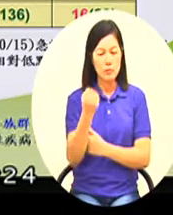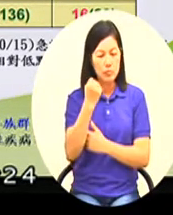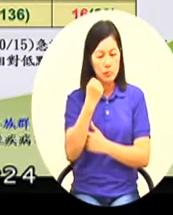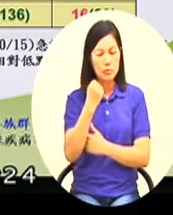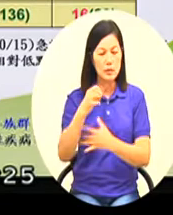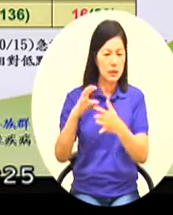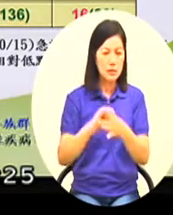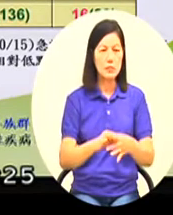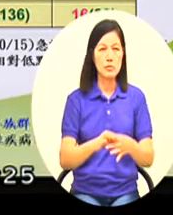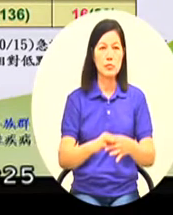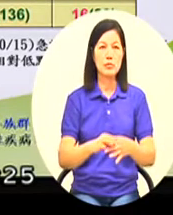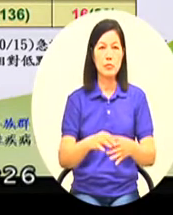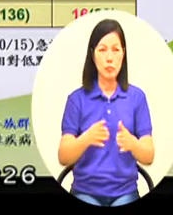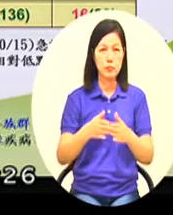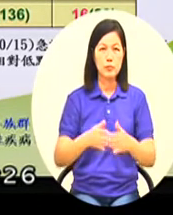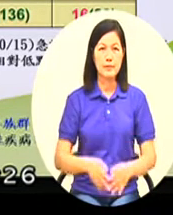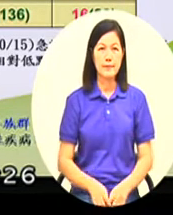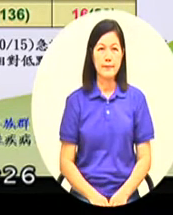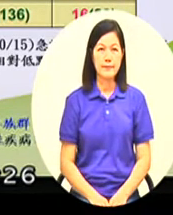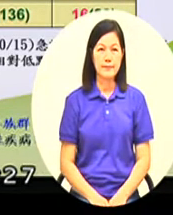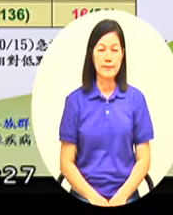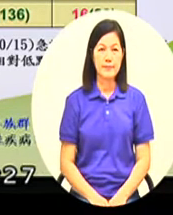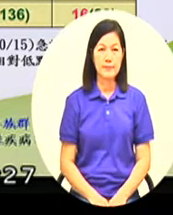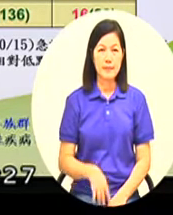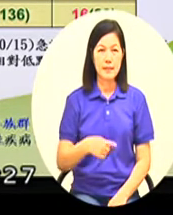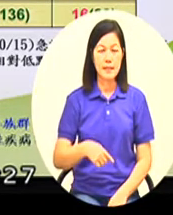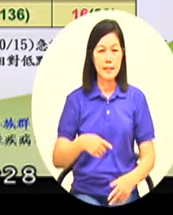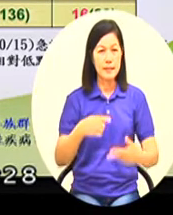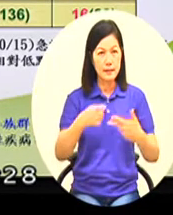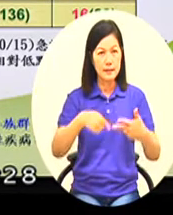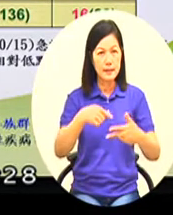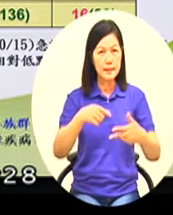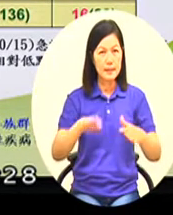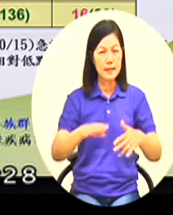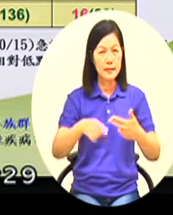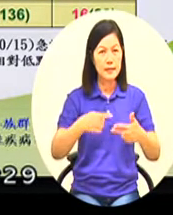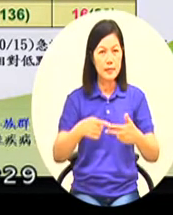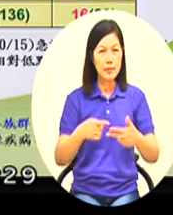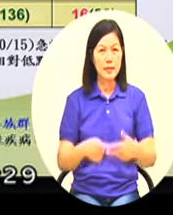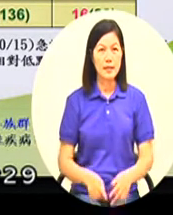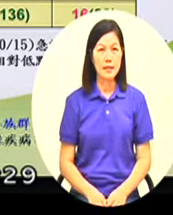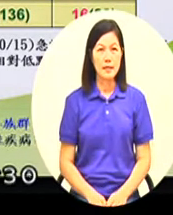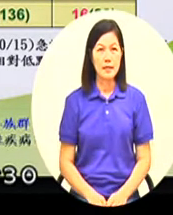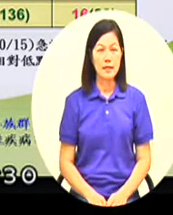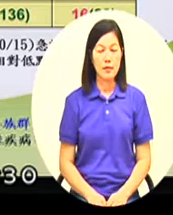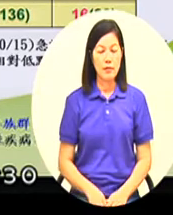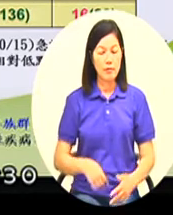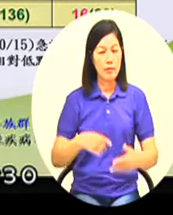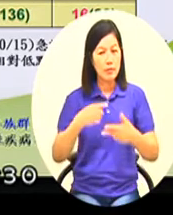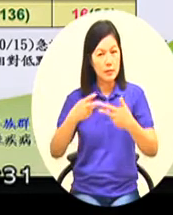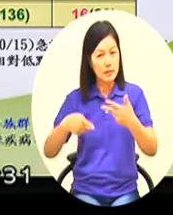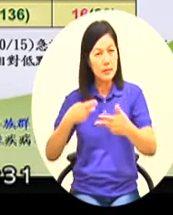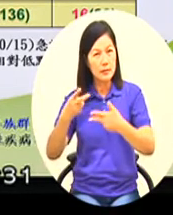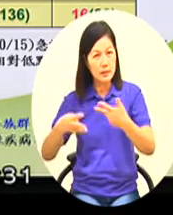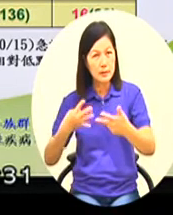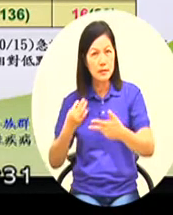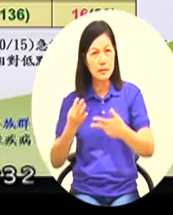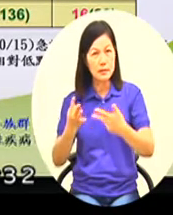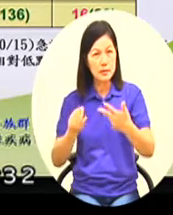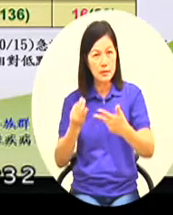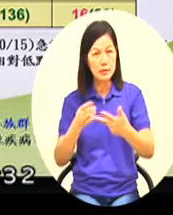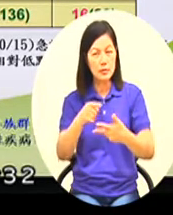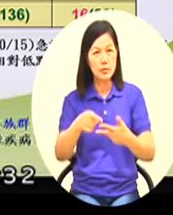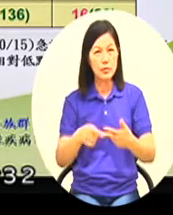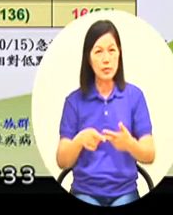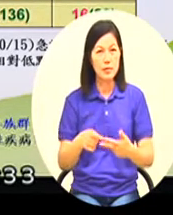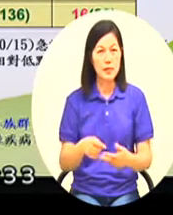工作。那在本周我们的除夕监视就在这几周的一个我们的流行状况已经